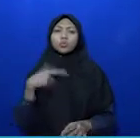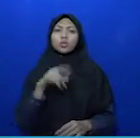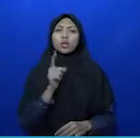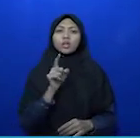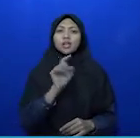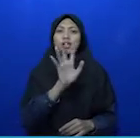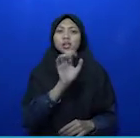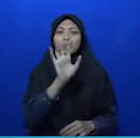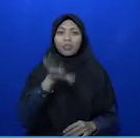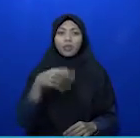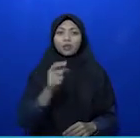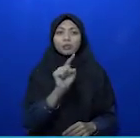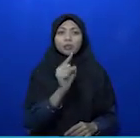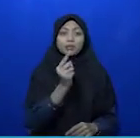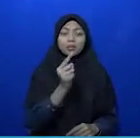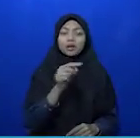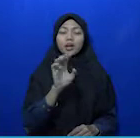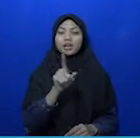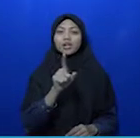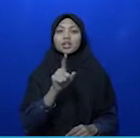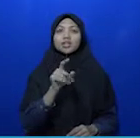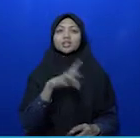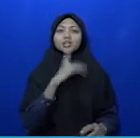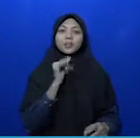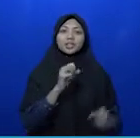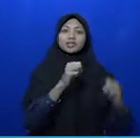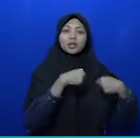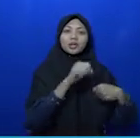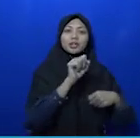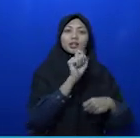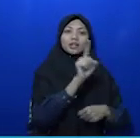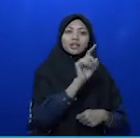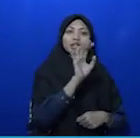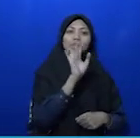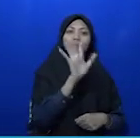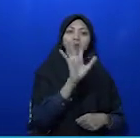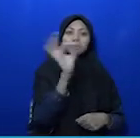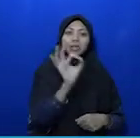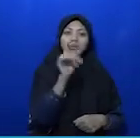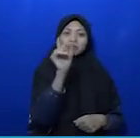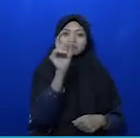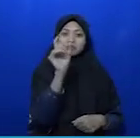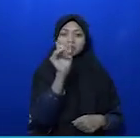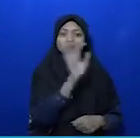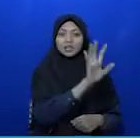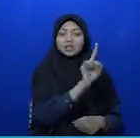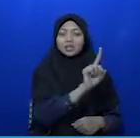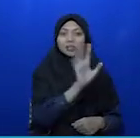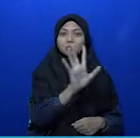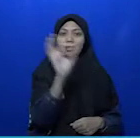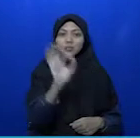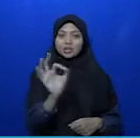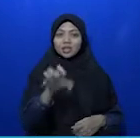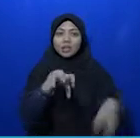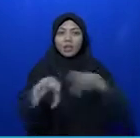pertama 15%, itu divestasi itu ada 15%, kemudian jadi tambah 15, 30, 37 itu diatur.